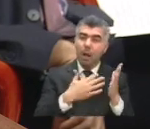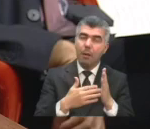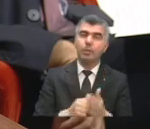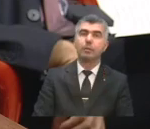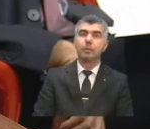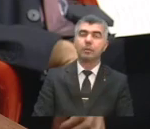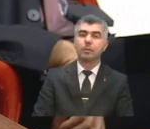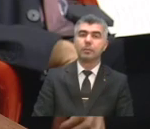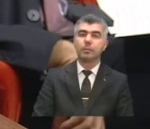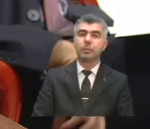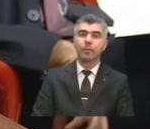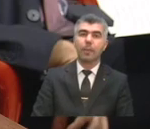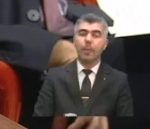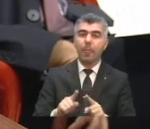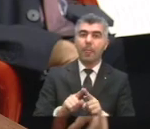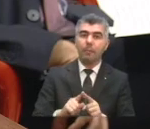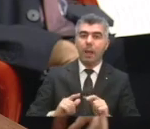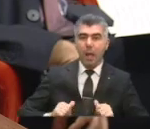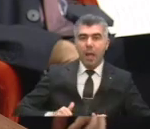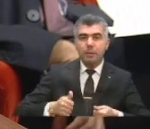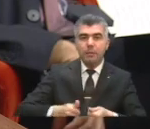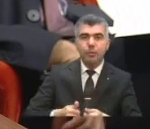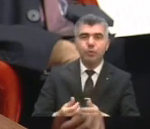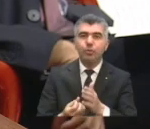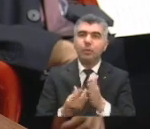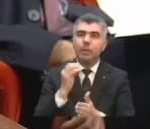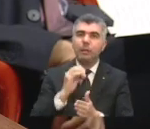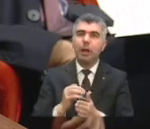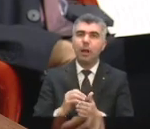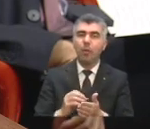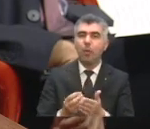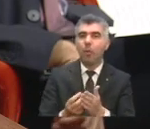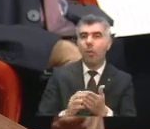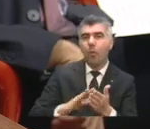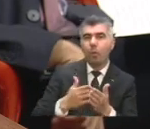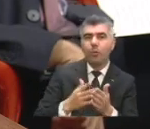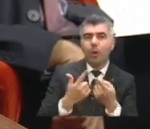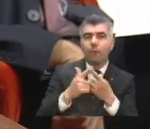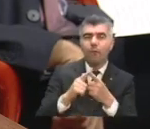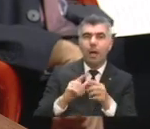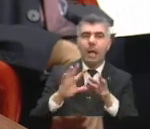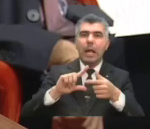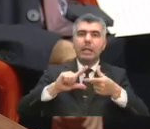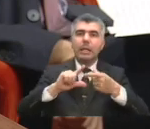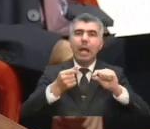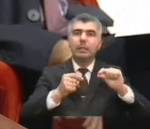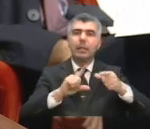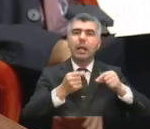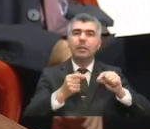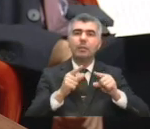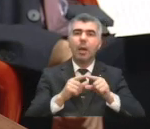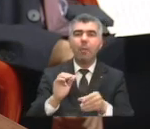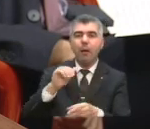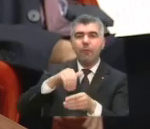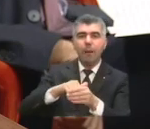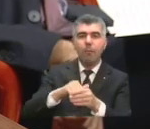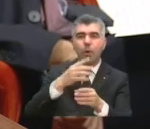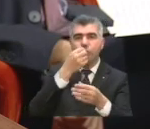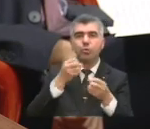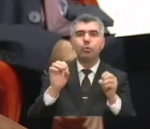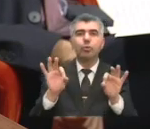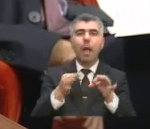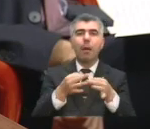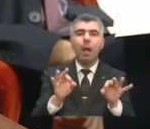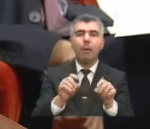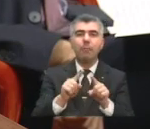يعني خلقوا واحد الديناميه ايجابيه اللي غيخلينا نخلقوا انديه او جمعيات داخل ديور الشباب باش تواكب معاهم حتى